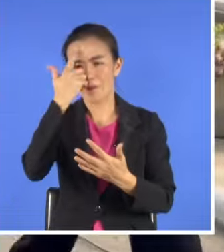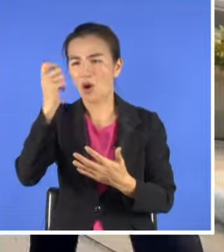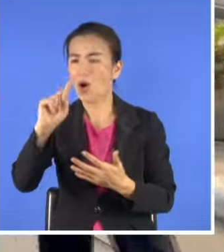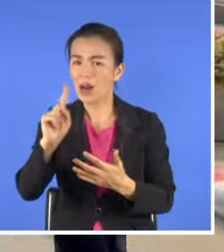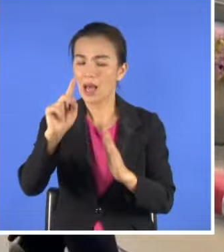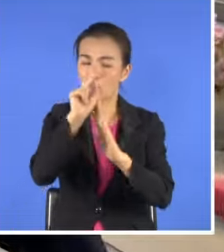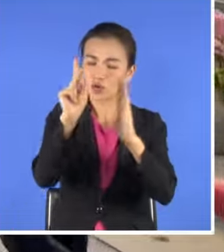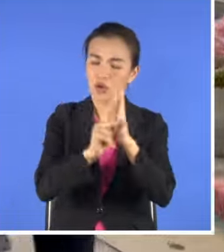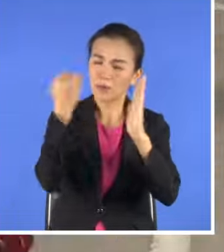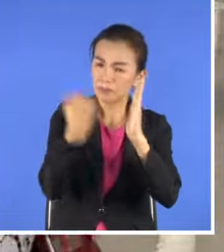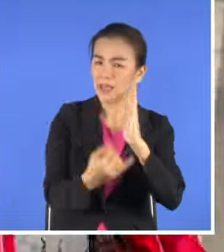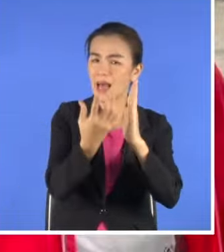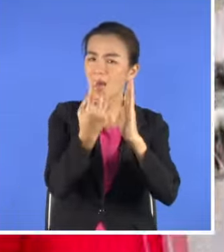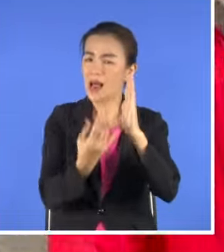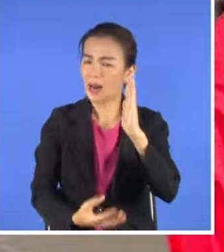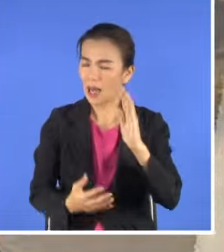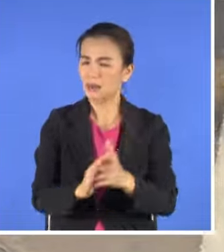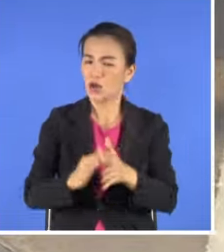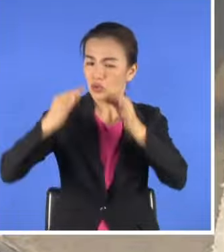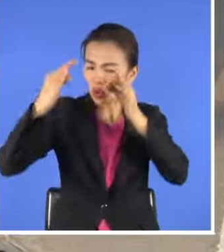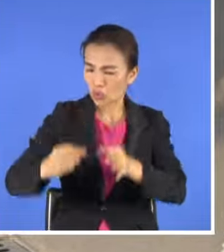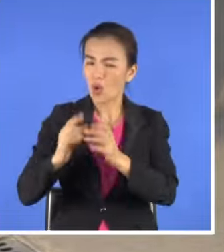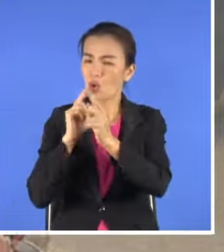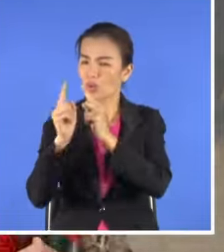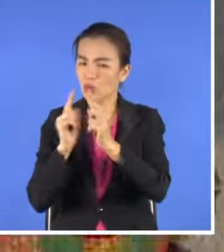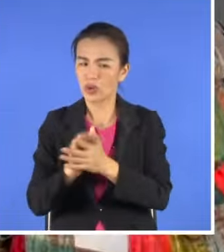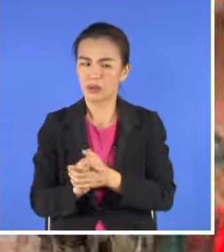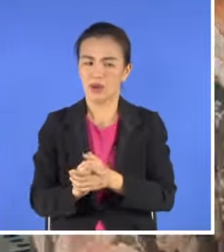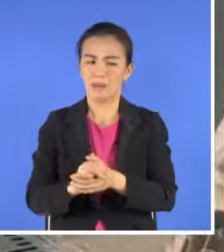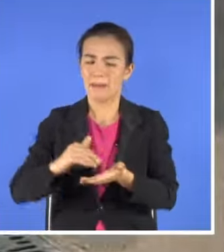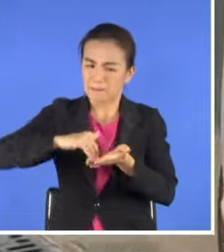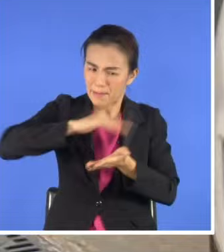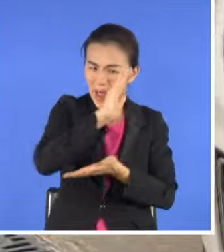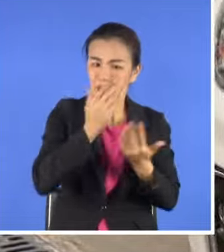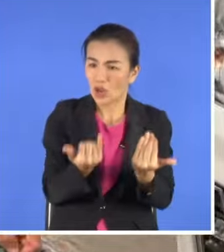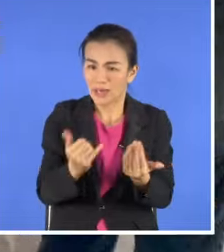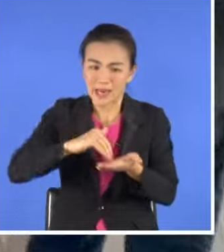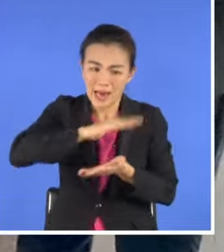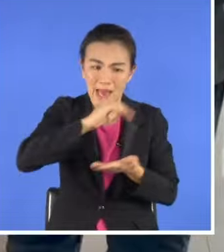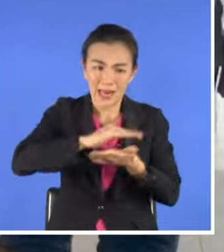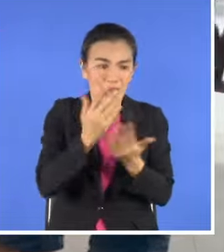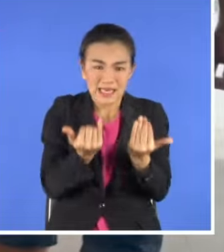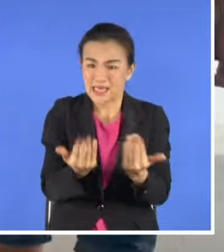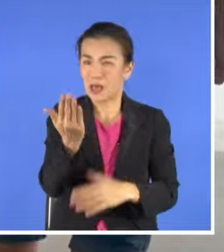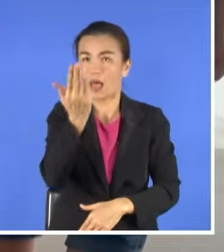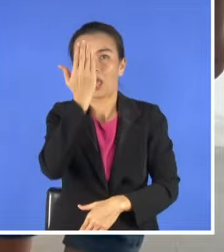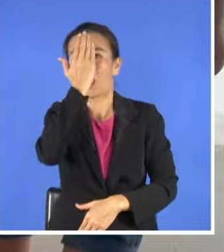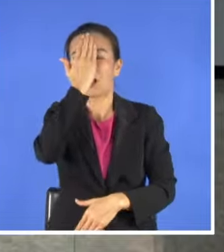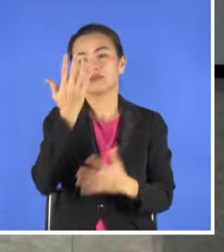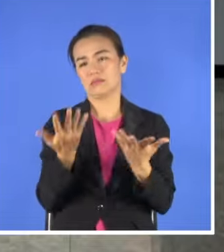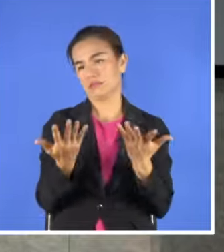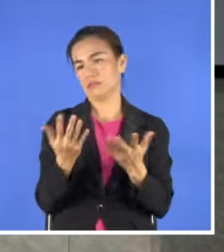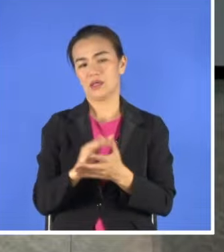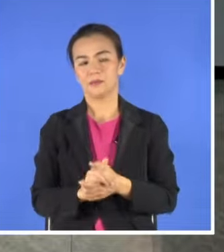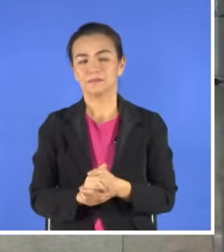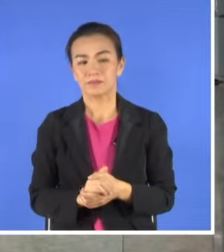ฎระเบียบอย่างไรหรือไม่ให้มาตกลงกันให้แน่ชัดไม่ใช่ถึงเวลาก็มาไล่ให้เขาเก็บของไปทันทีแบบนั้นภายหลังจากการพูดคุย